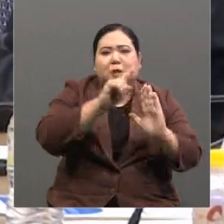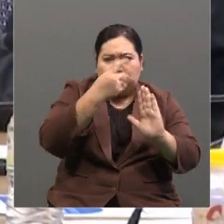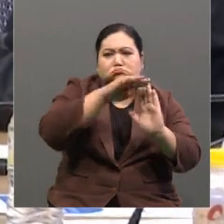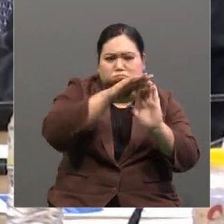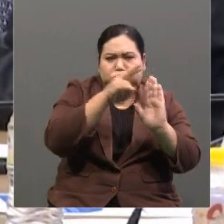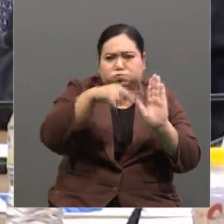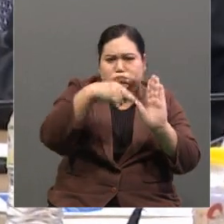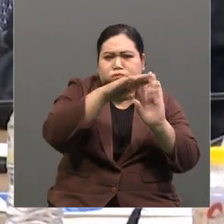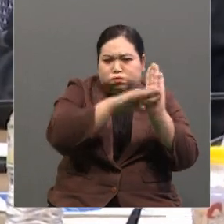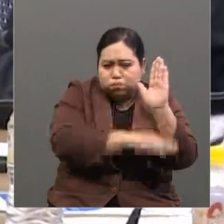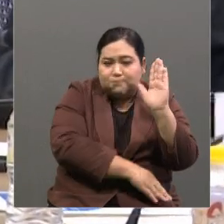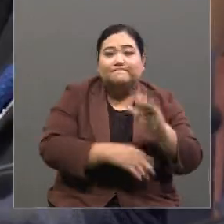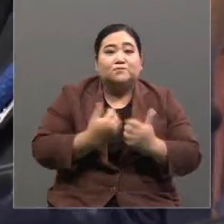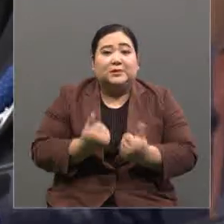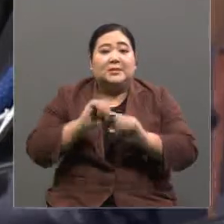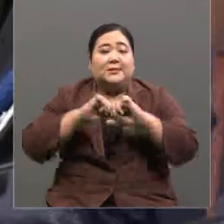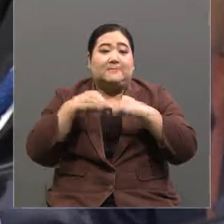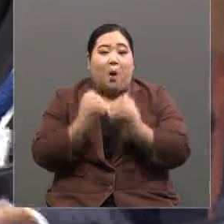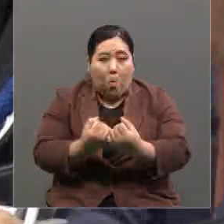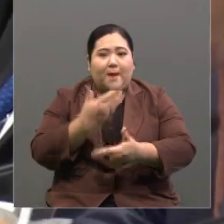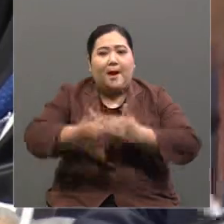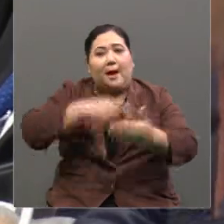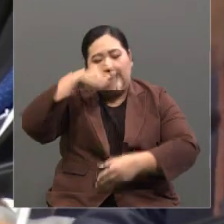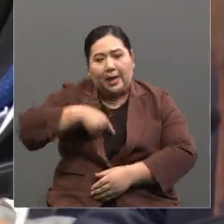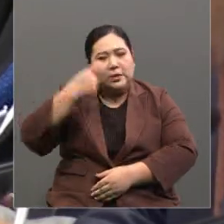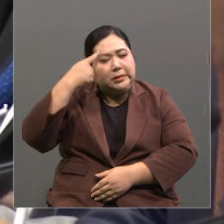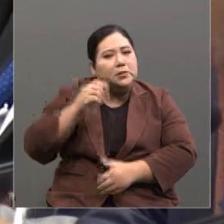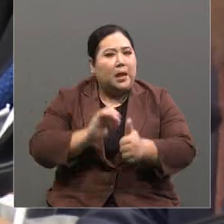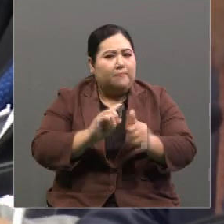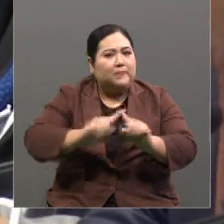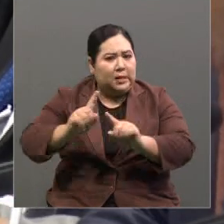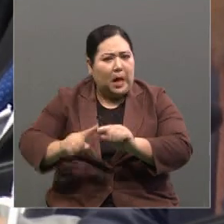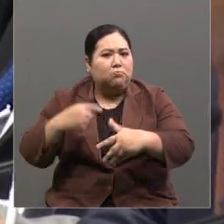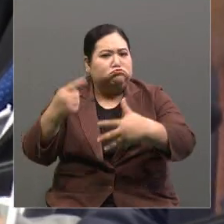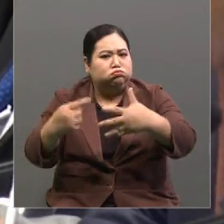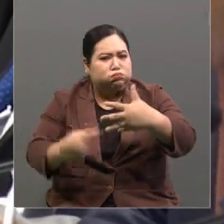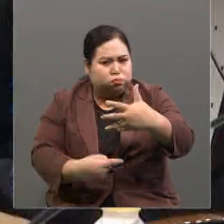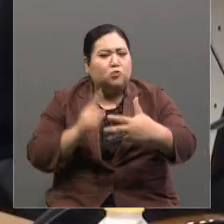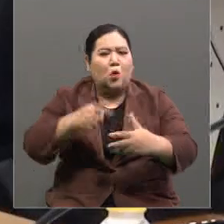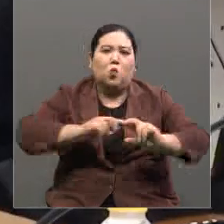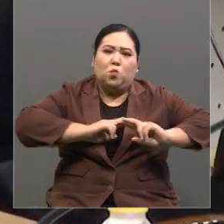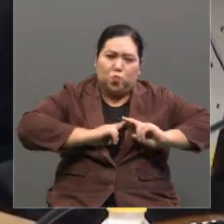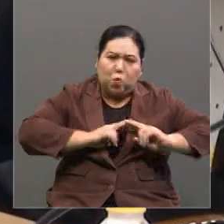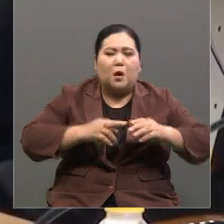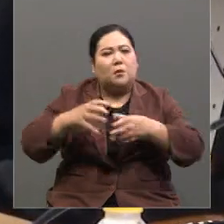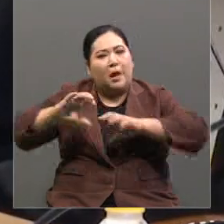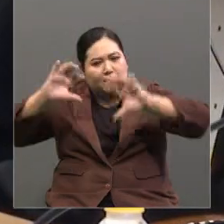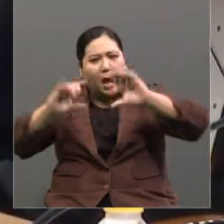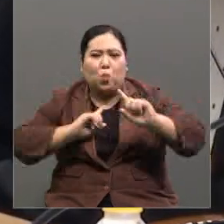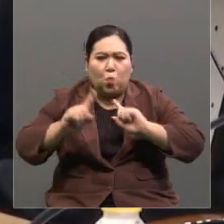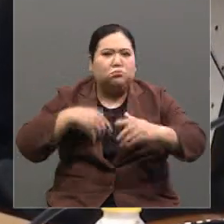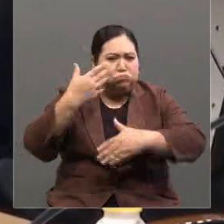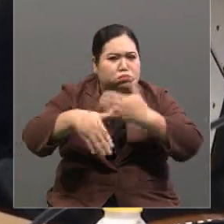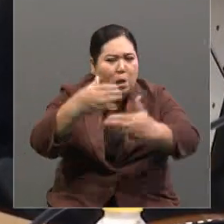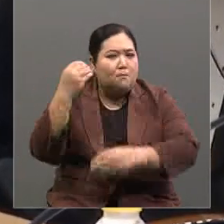ทยก็ระบุว่าวันนี้สมาคมได้แสดงข้อคิดเห็นในหลายเรื่องซึ่งจำเป็นต้องพูดคุยกันระหว่างภาครัฐและเอกชนให้ใกล้ชิดต่อเนื่องทุ